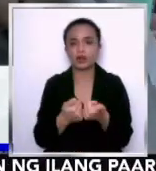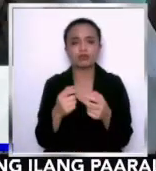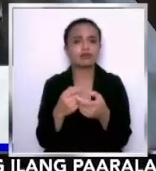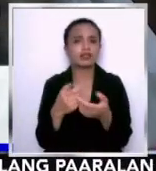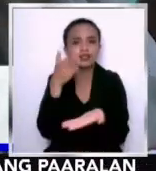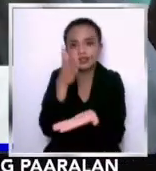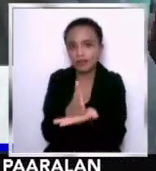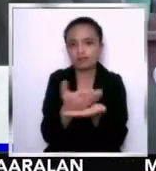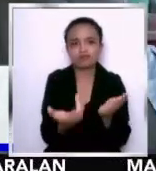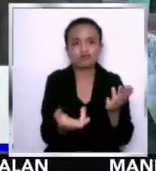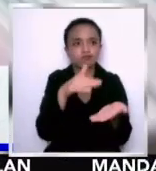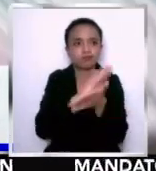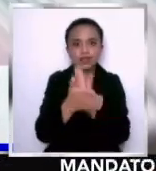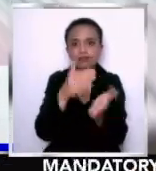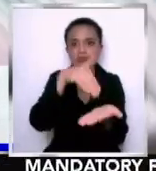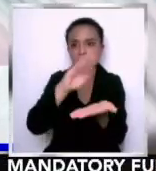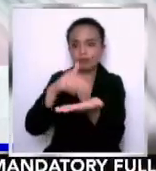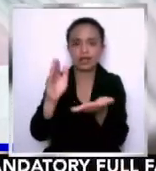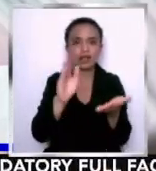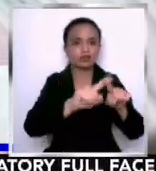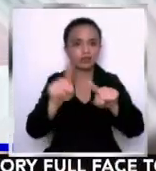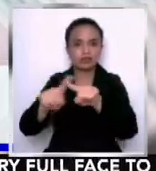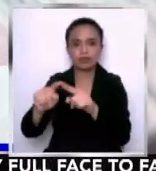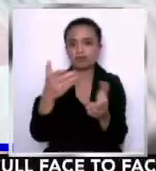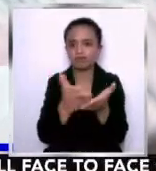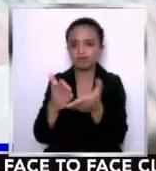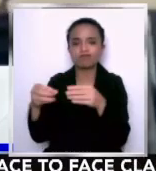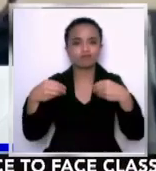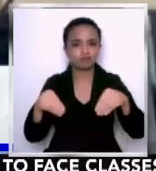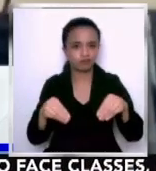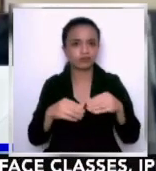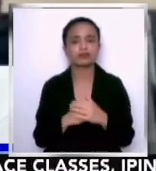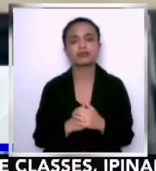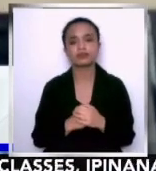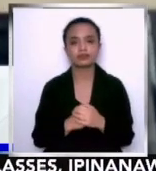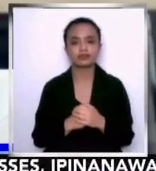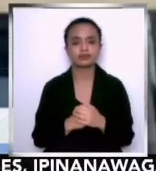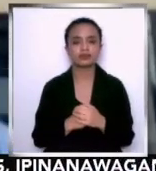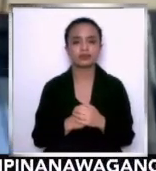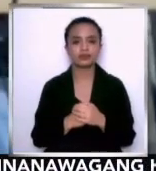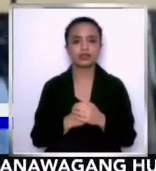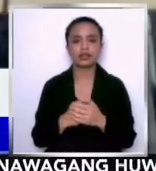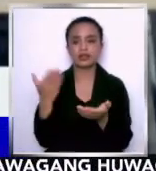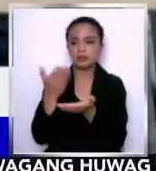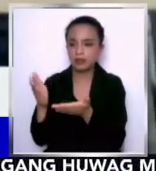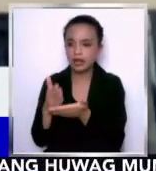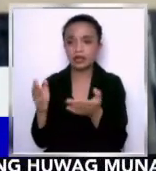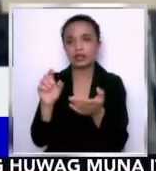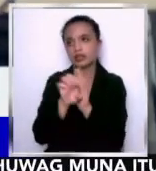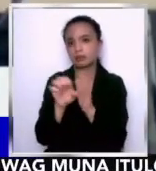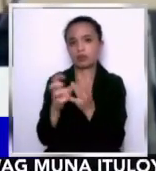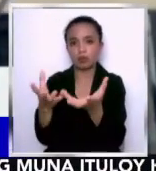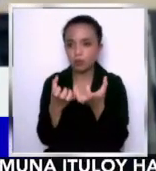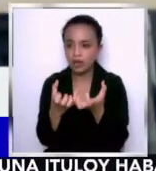ng presyo ng mga bilihin kasabay ng paghina ng purchasing power ng Philippine peso. Gustong bumili ng bahay o gustong bumili ng